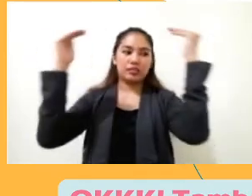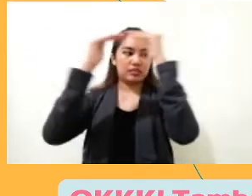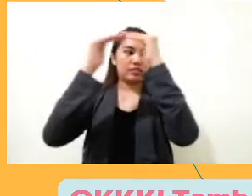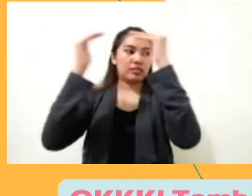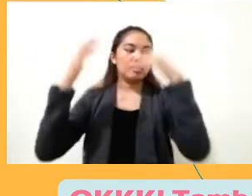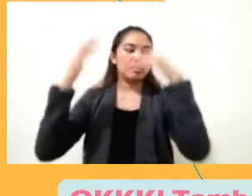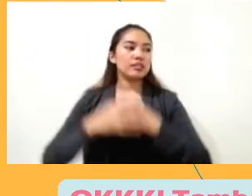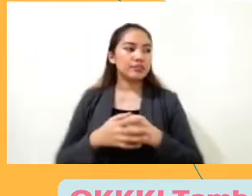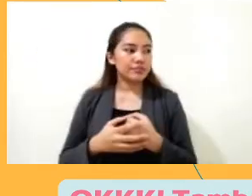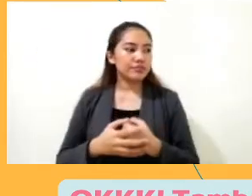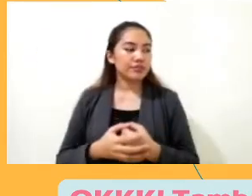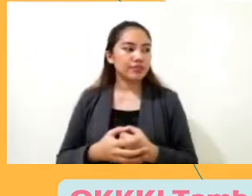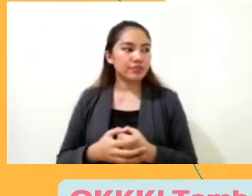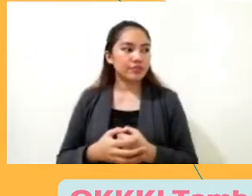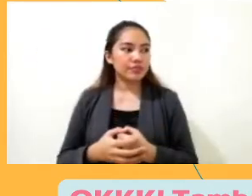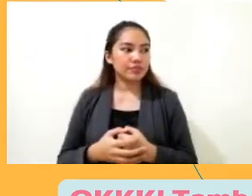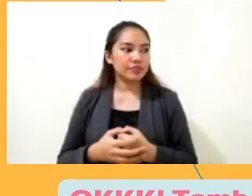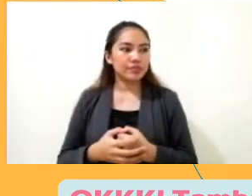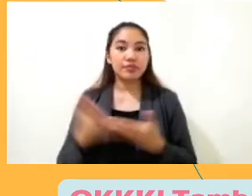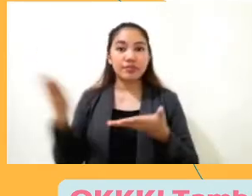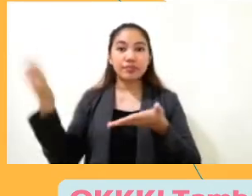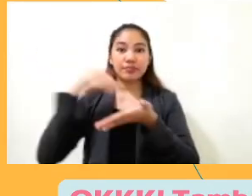pa.